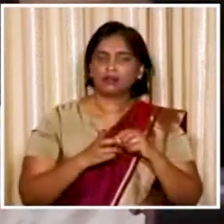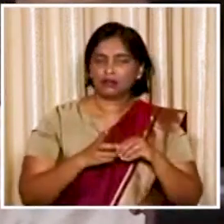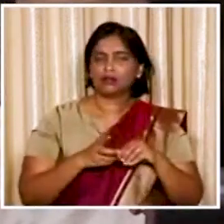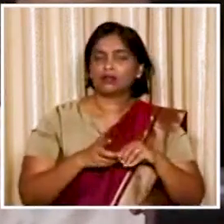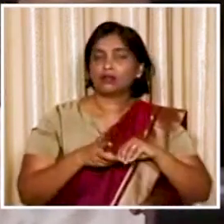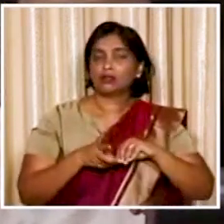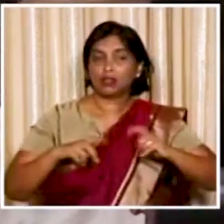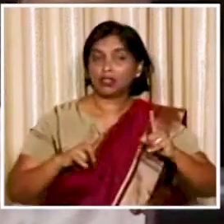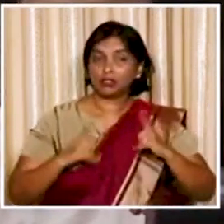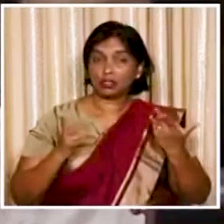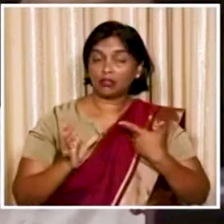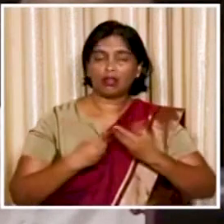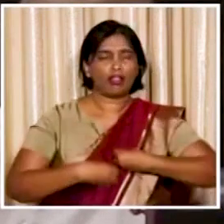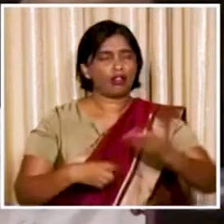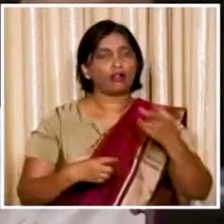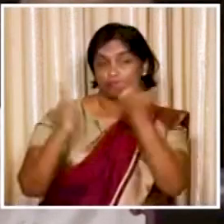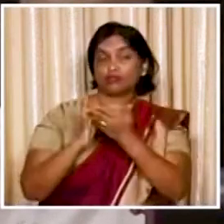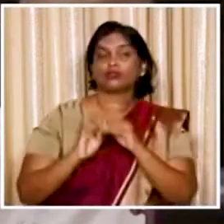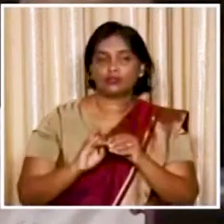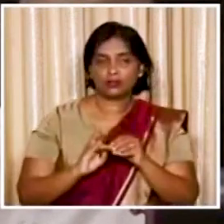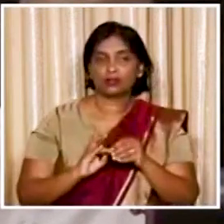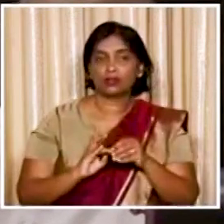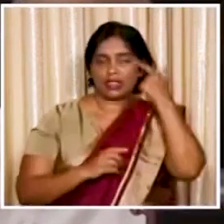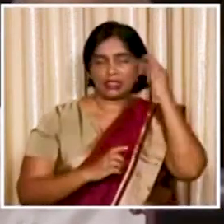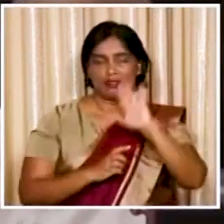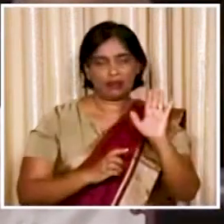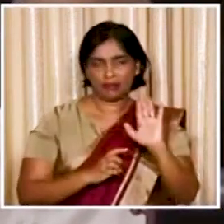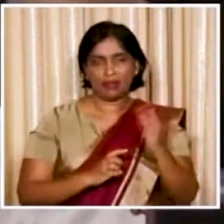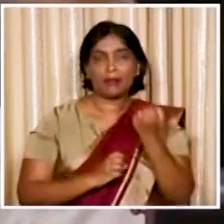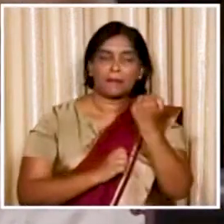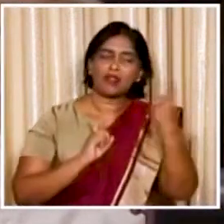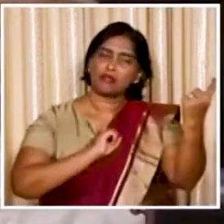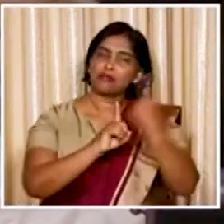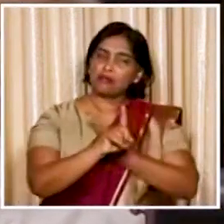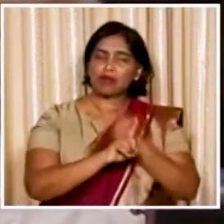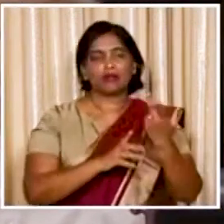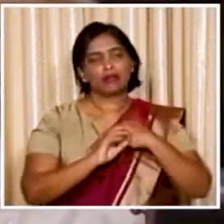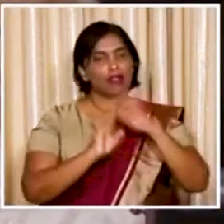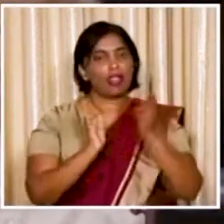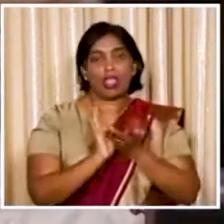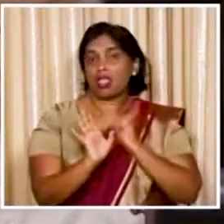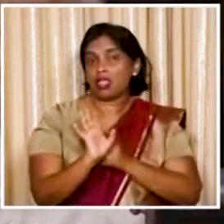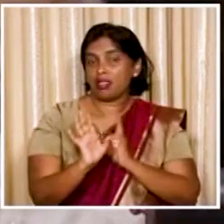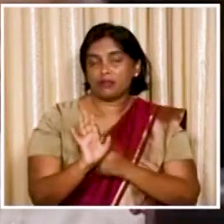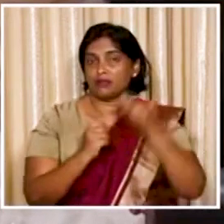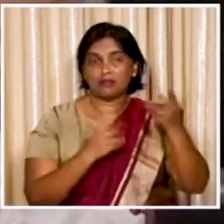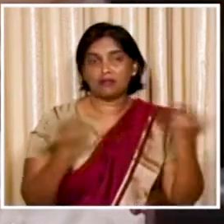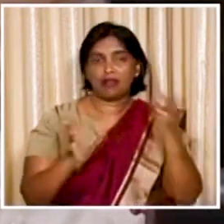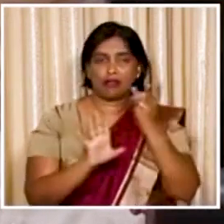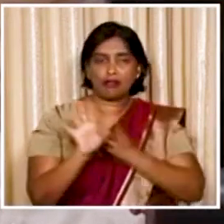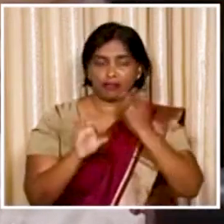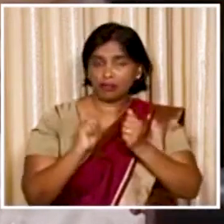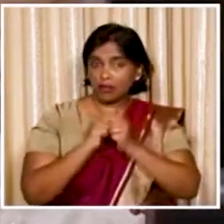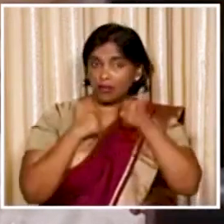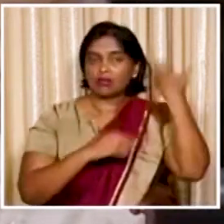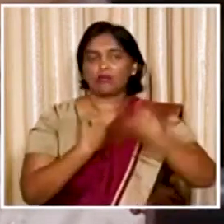එයාගේ අනාගතය නැති කරනවා අන්න ඒ අය දිහා බලන්න ඒ ගැන හිතන්න බලේ මාරු කරන විතර අපි කාටවත් ඉන්න බැරි වෙන තව අවුරුදු දෙක තුනකින් මේ වැඩ